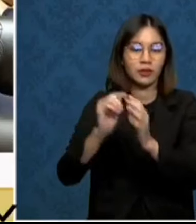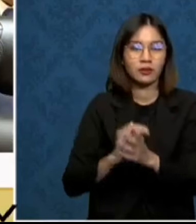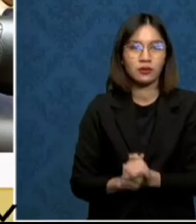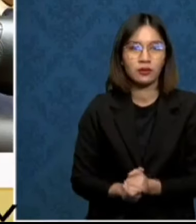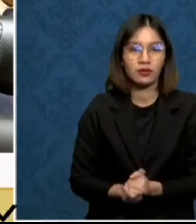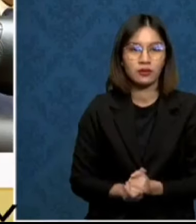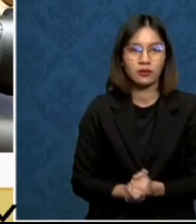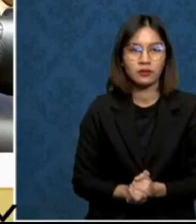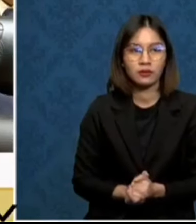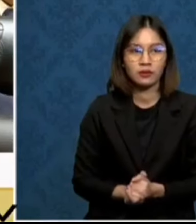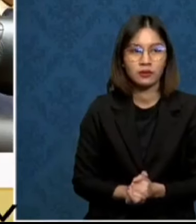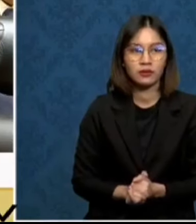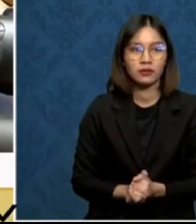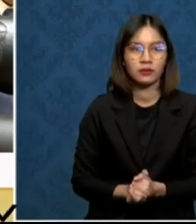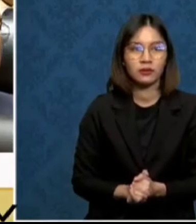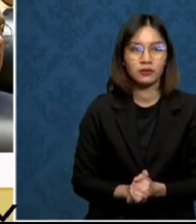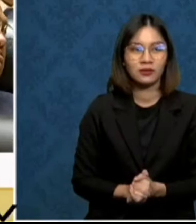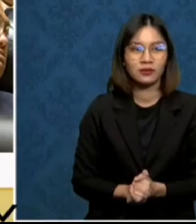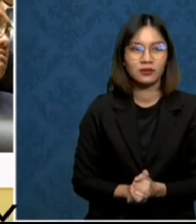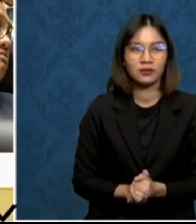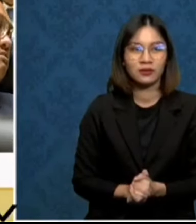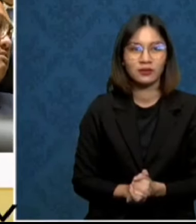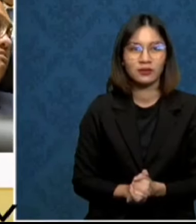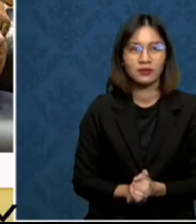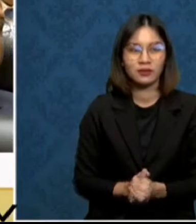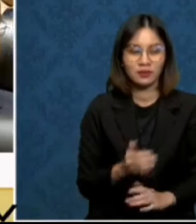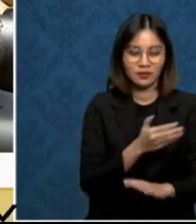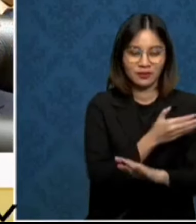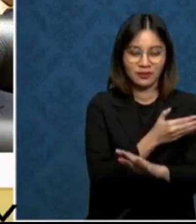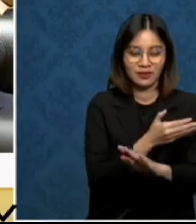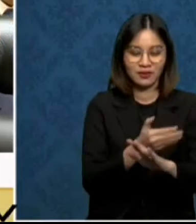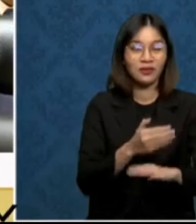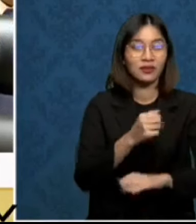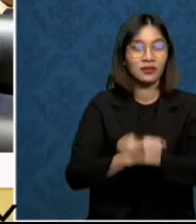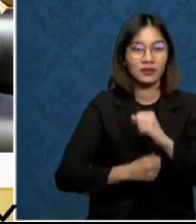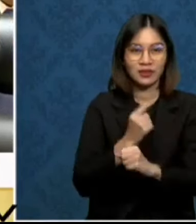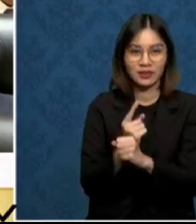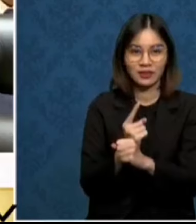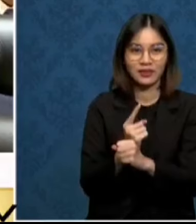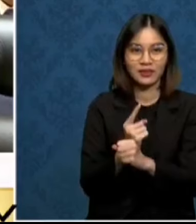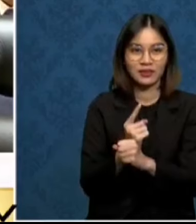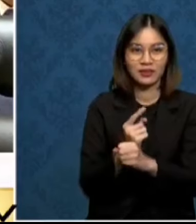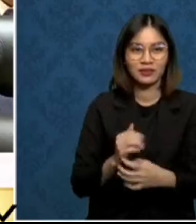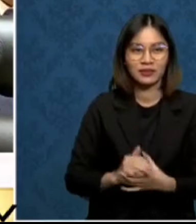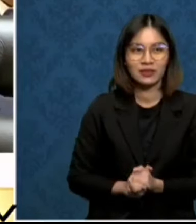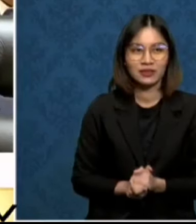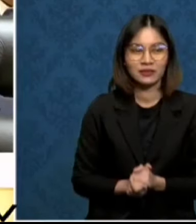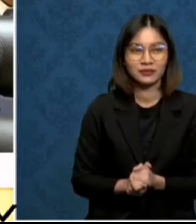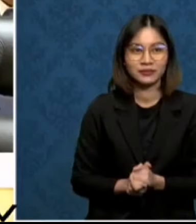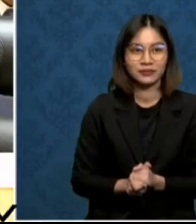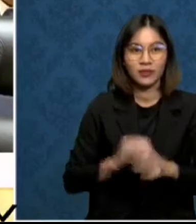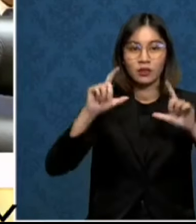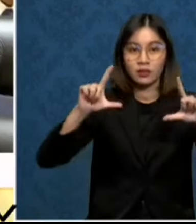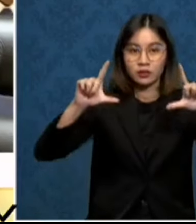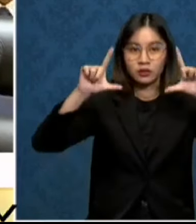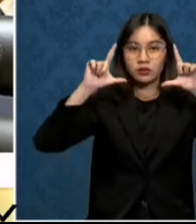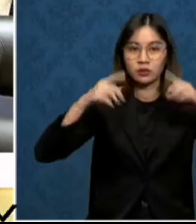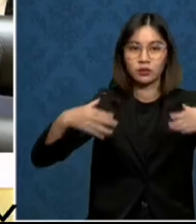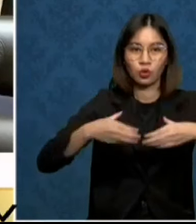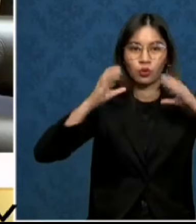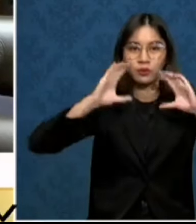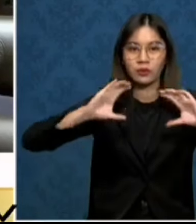ครับและเพราะเกือบปีที่ผ่านมาผลงาน